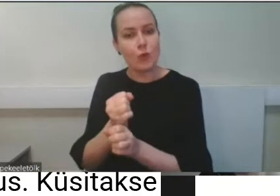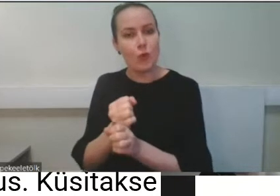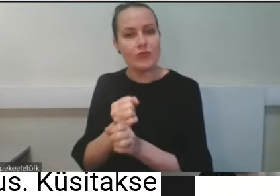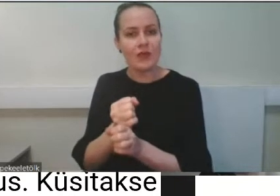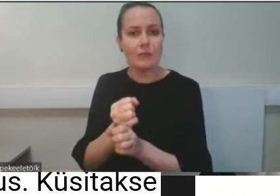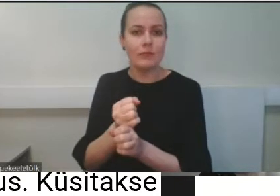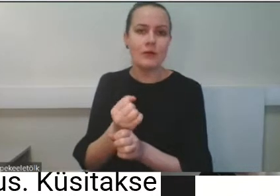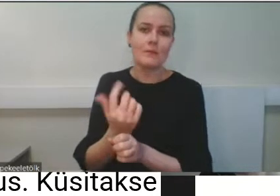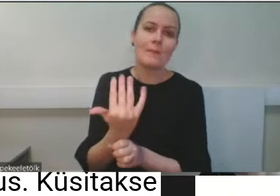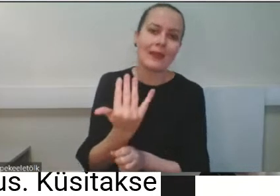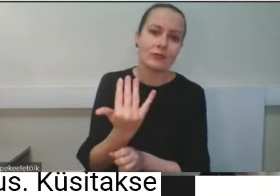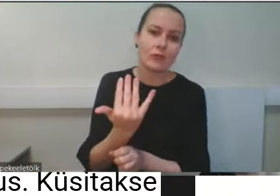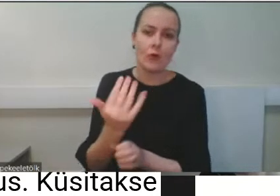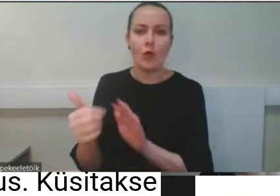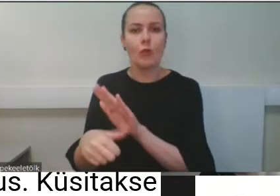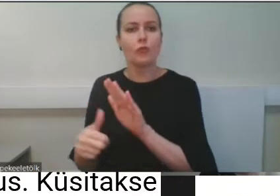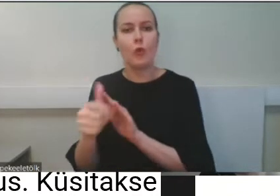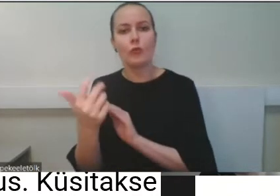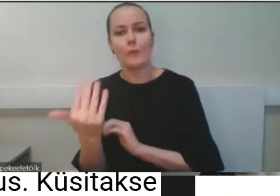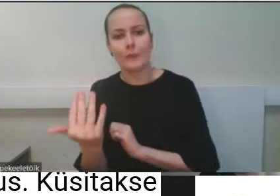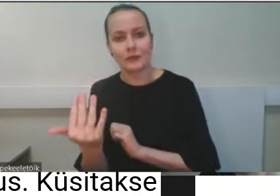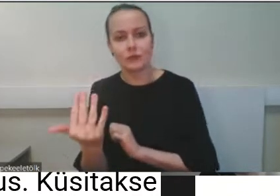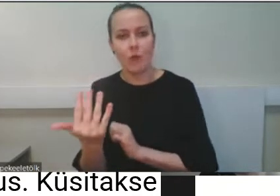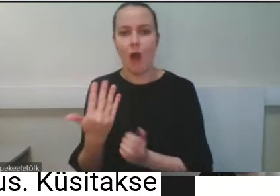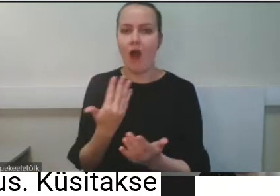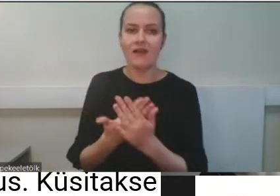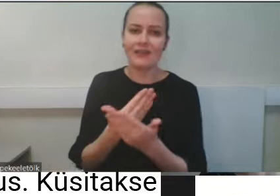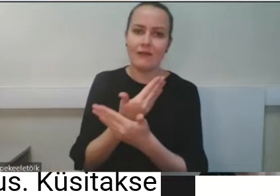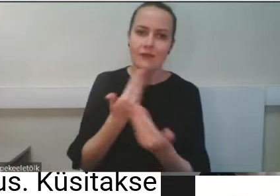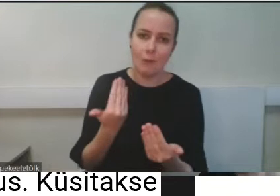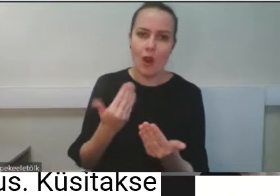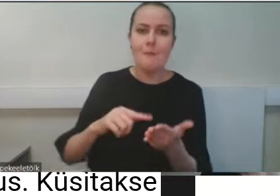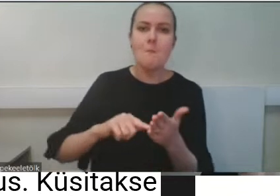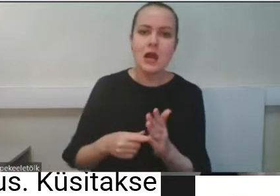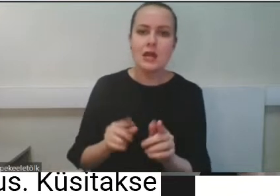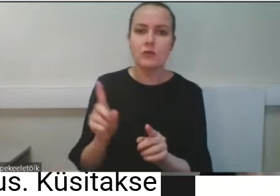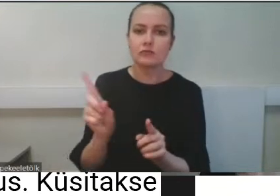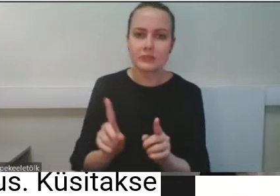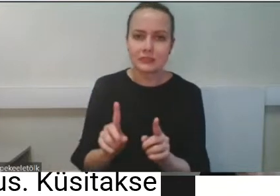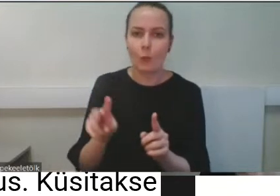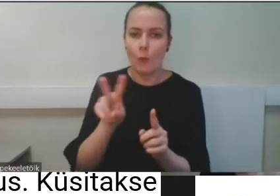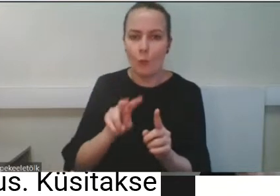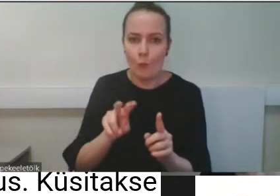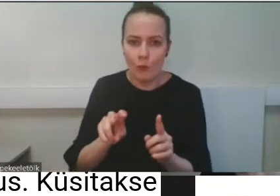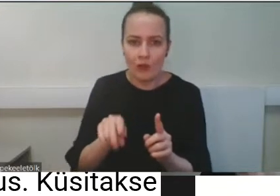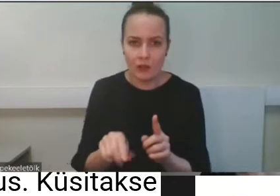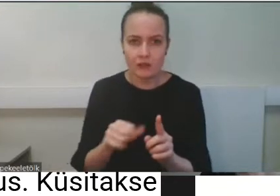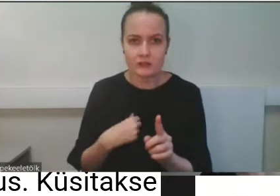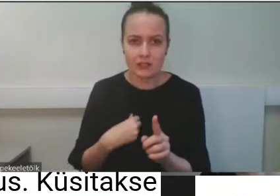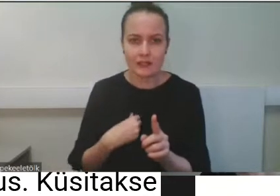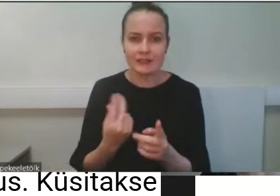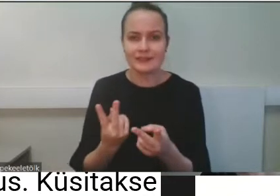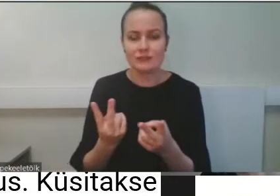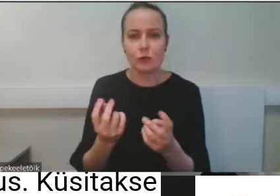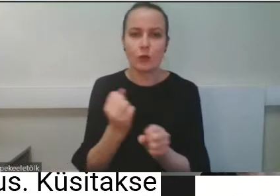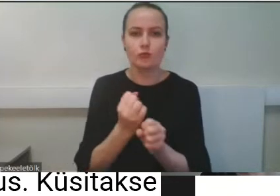siin siis on põhitähelepanu tööturu teemadel. On siis see, et kui palju inimesed töötavad,